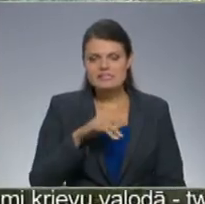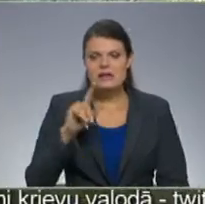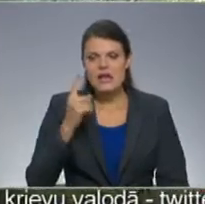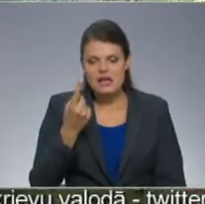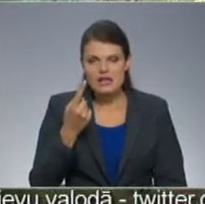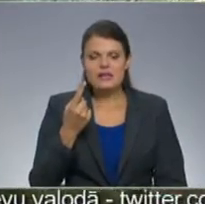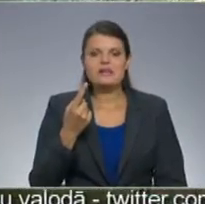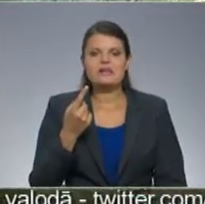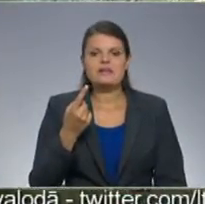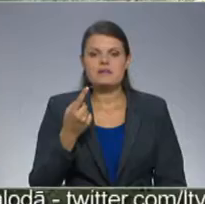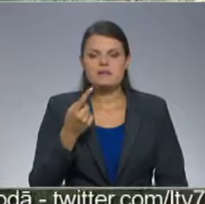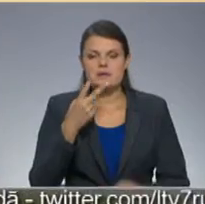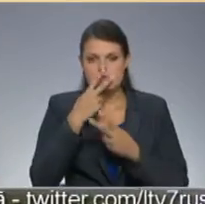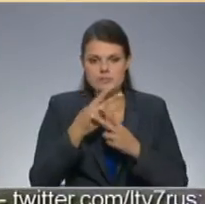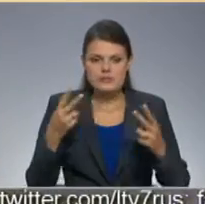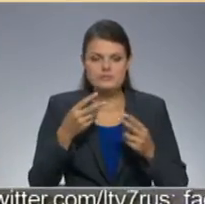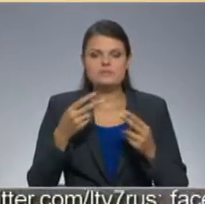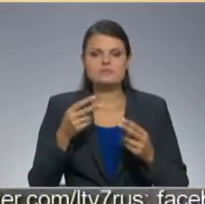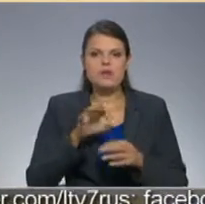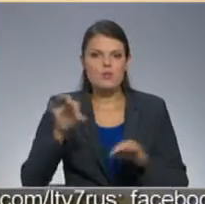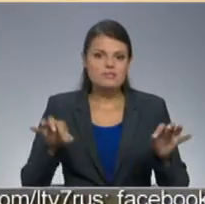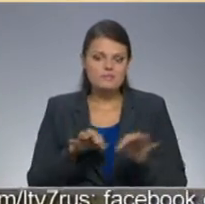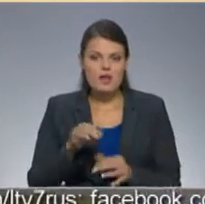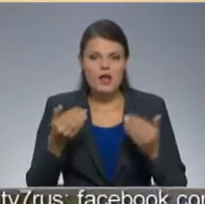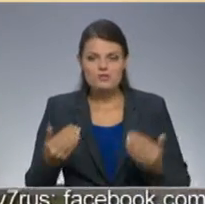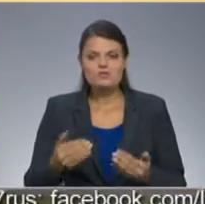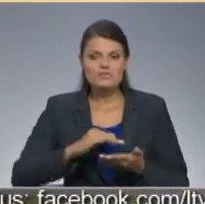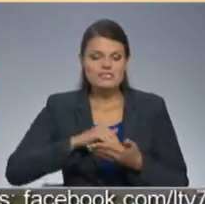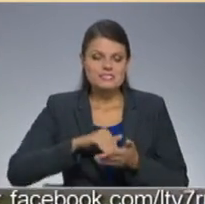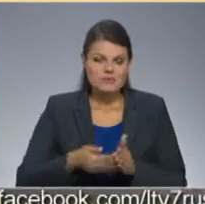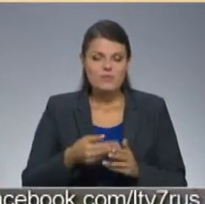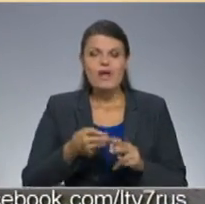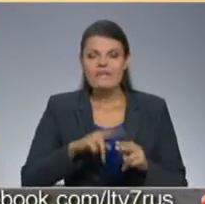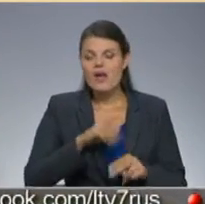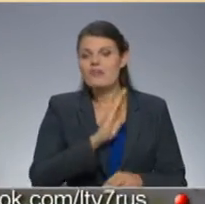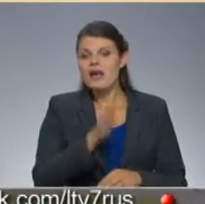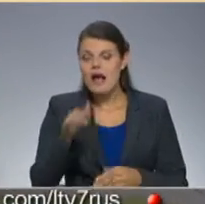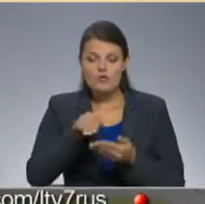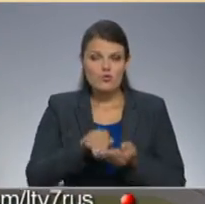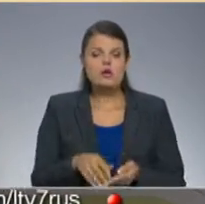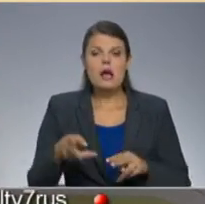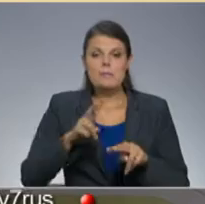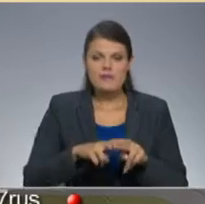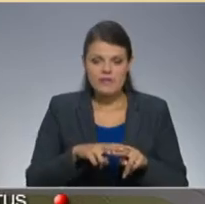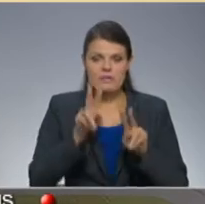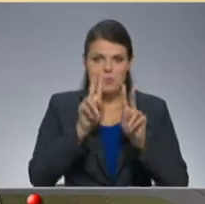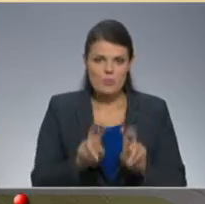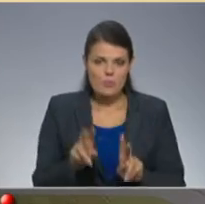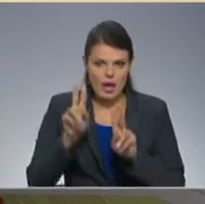uzmēra esošo situāciju. Tad, kad tas viss ir izdarīts, tad viņi katru kapa vietiņu